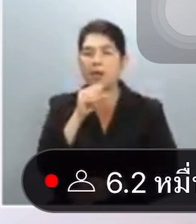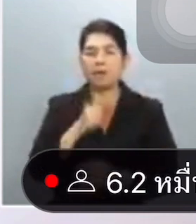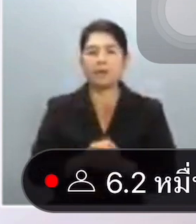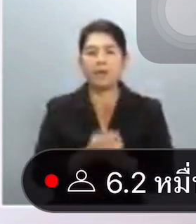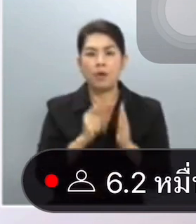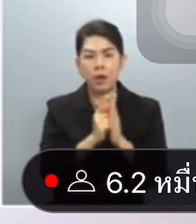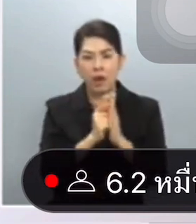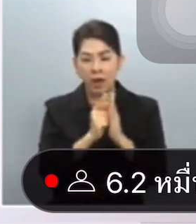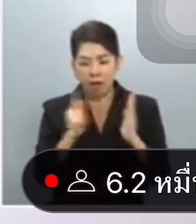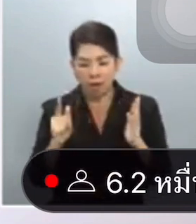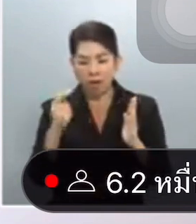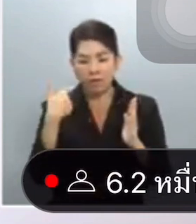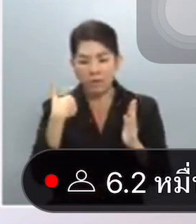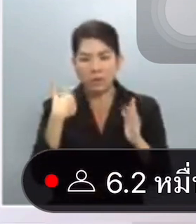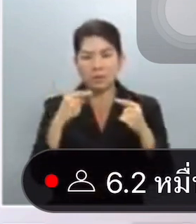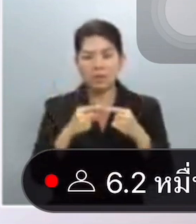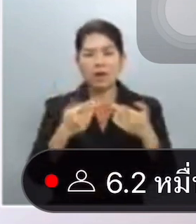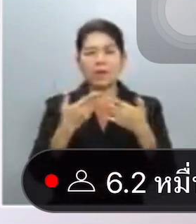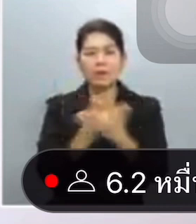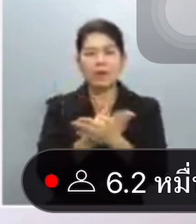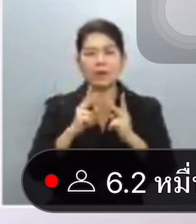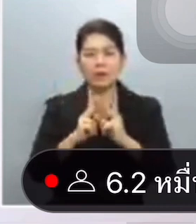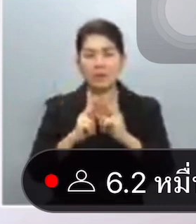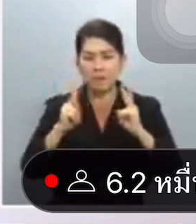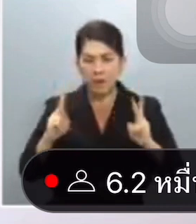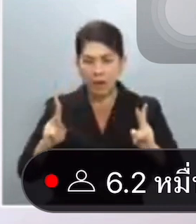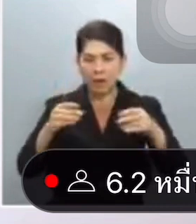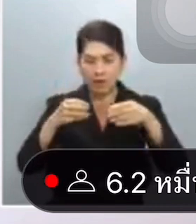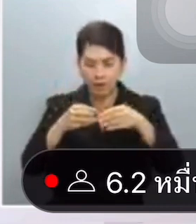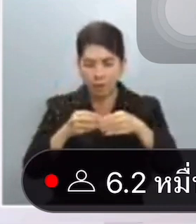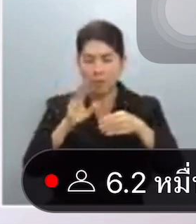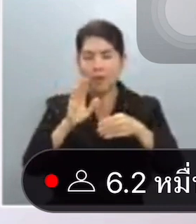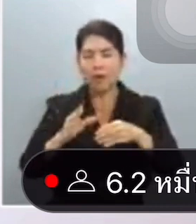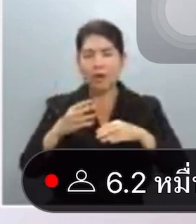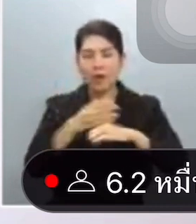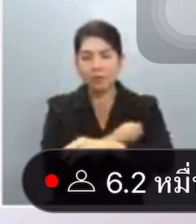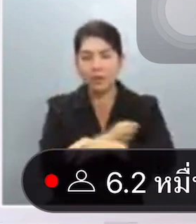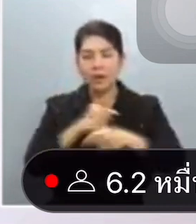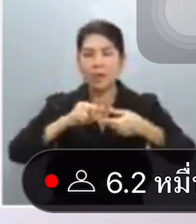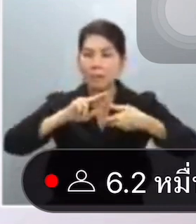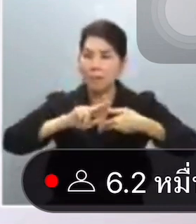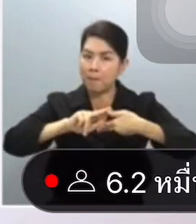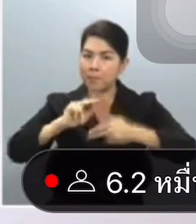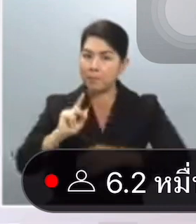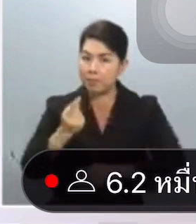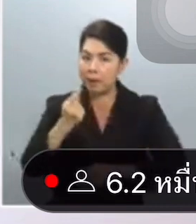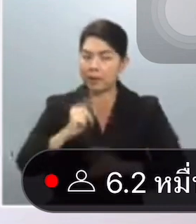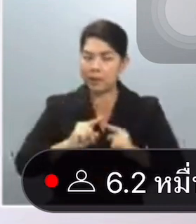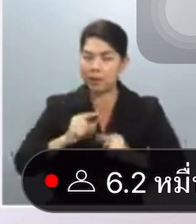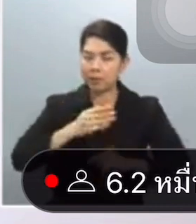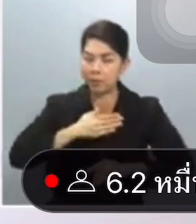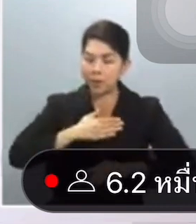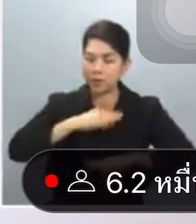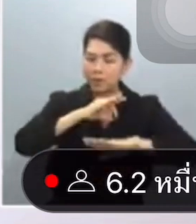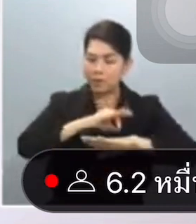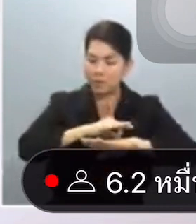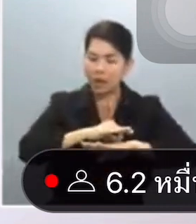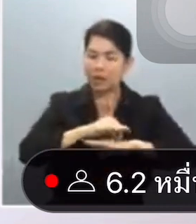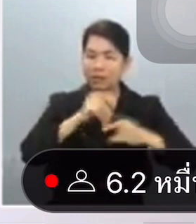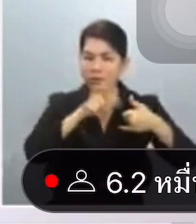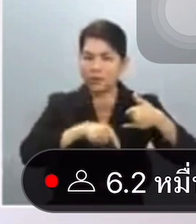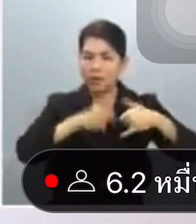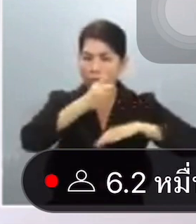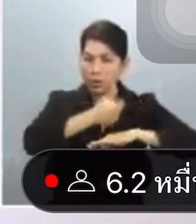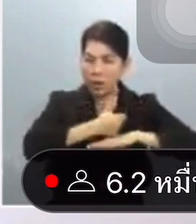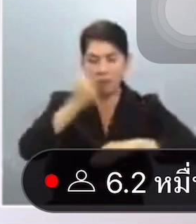กรรมการบริหารพรรคชุดใหม่ที่จะมีการประชุมกันวันนี้แต่จะได้กลับมาเป็นหัวหน้าพรรคอีกหรือไม่ขึ้นอยู่กับสมาชิกพรรค